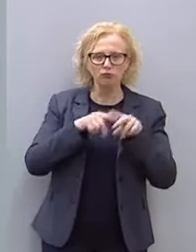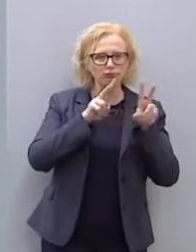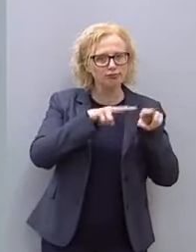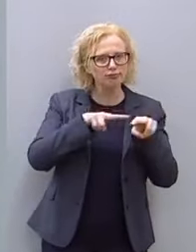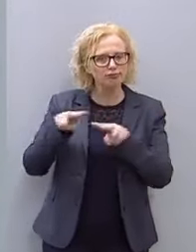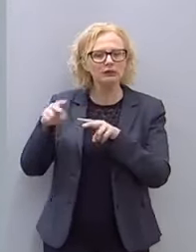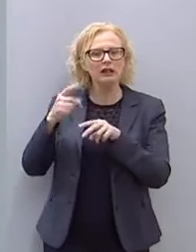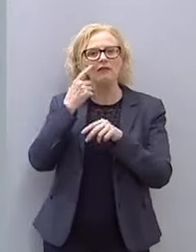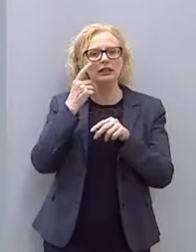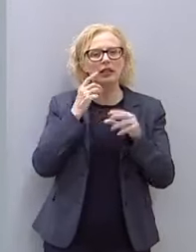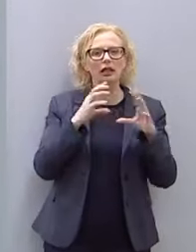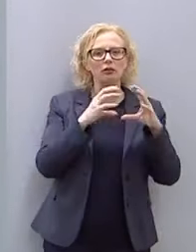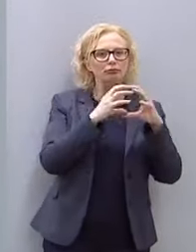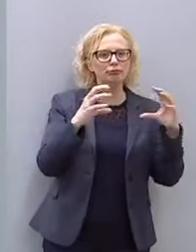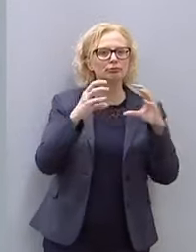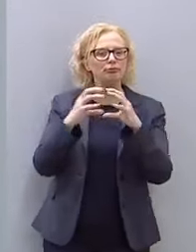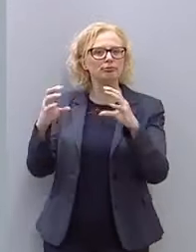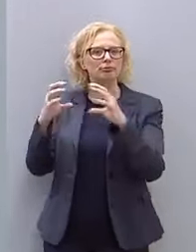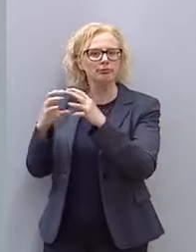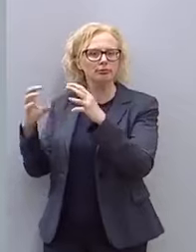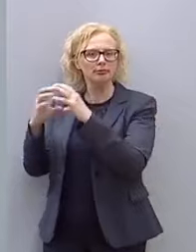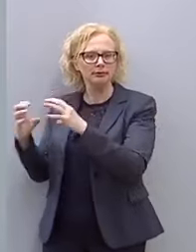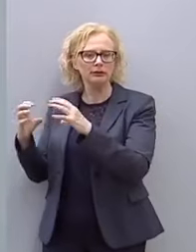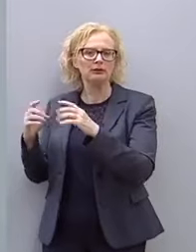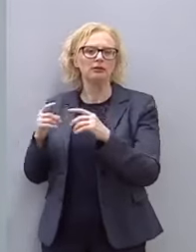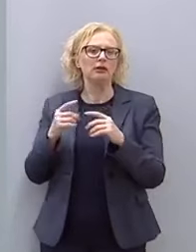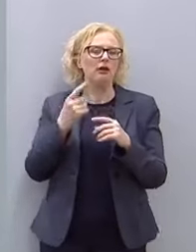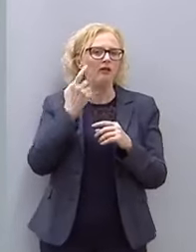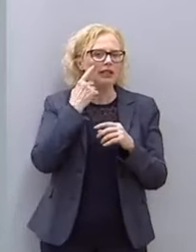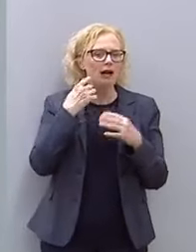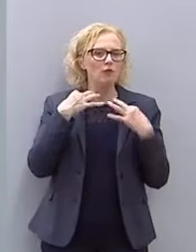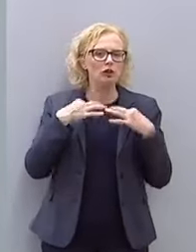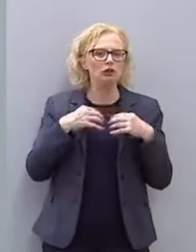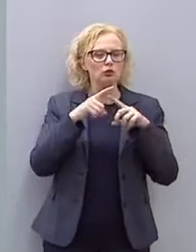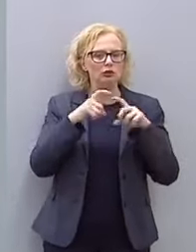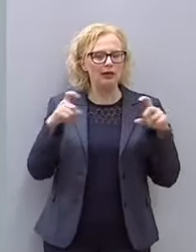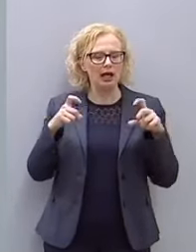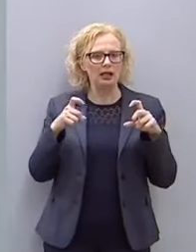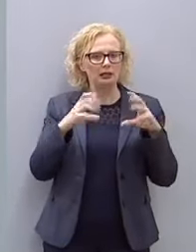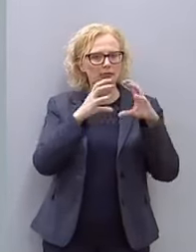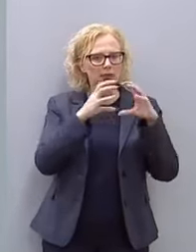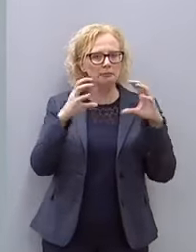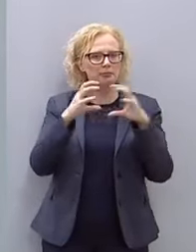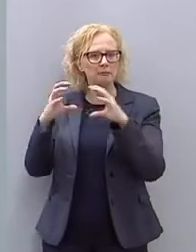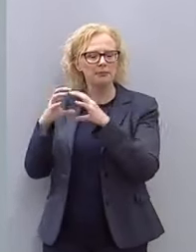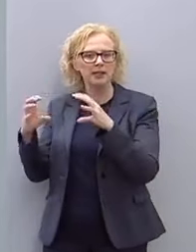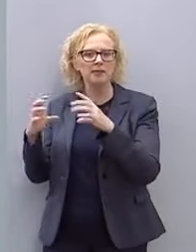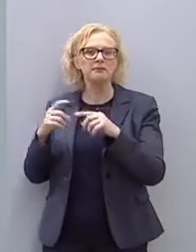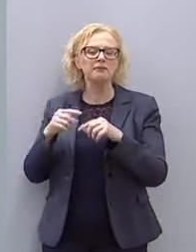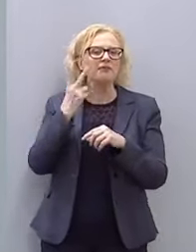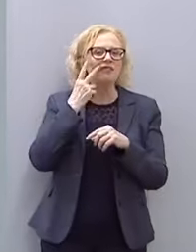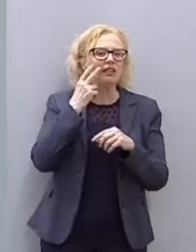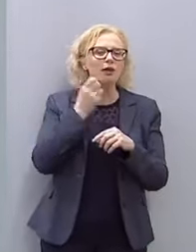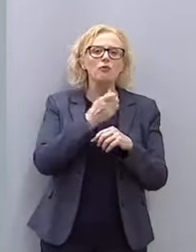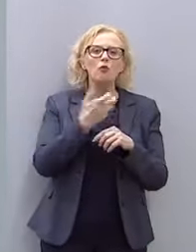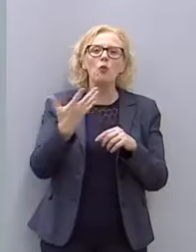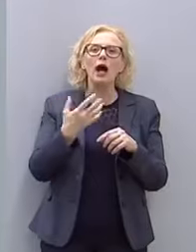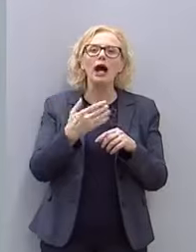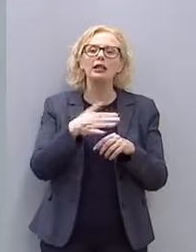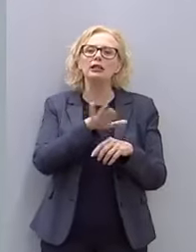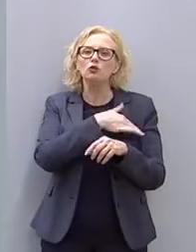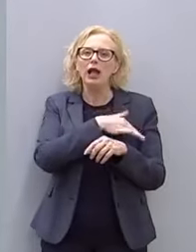plesso scolastico pro plesso scolastico stituto istituto per istituto guardando il numero di alunni che ci sono nelle